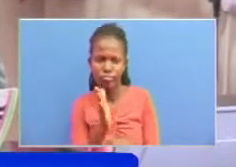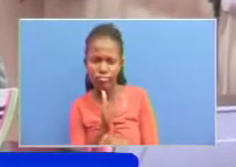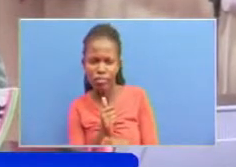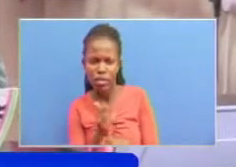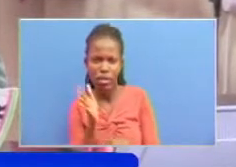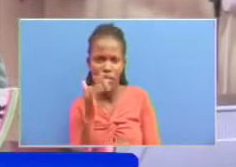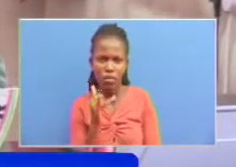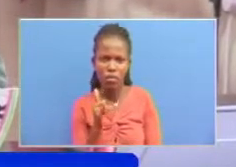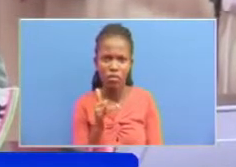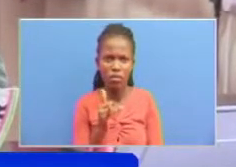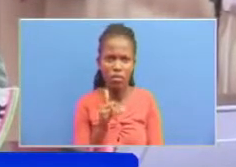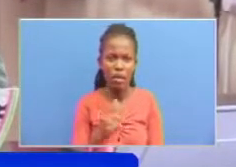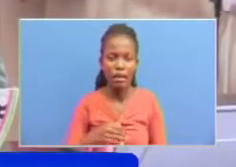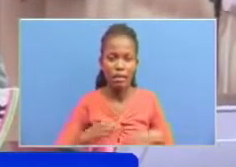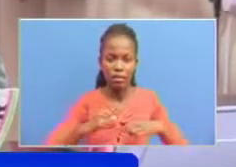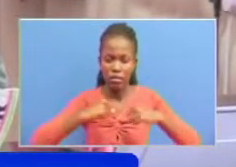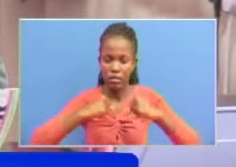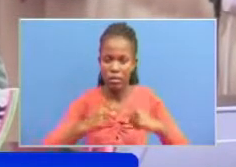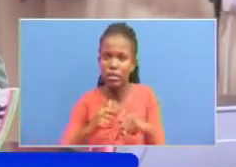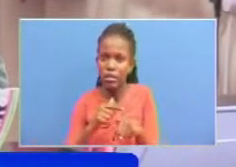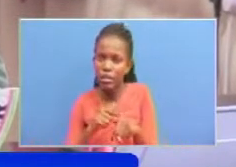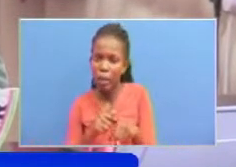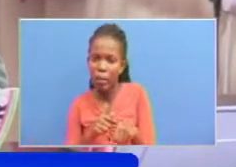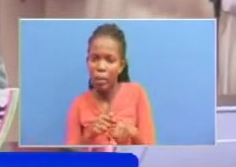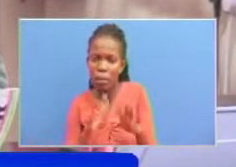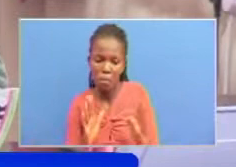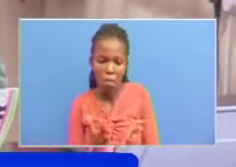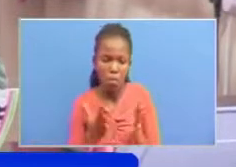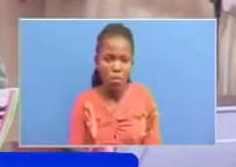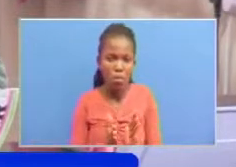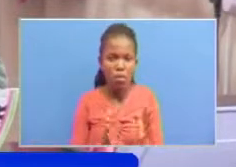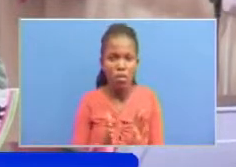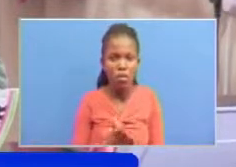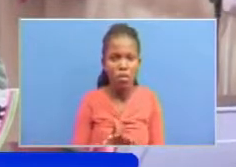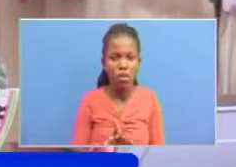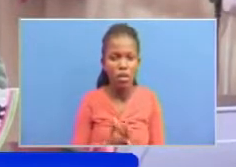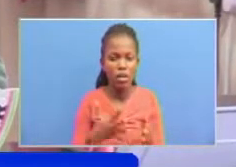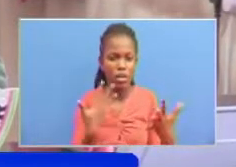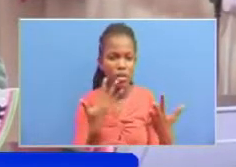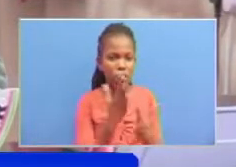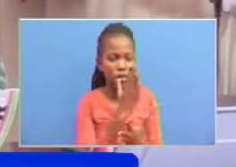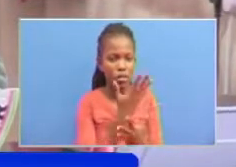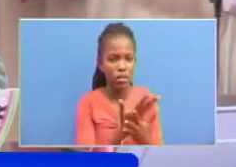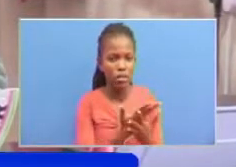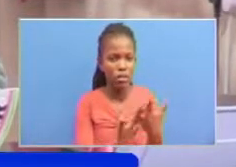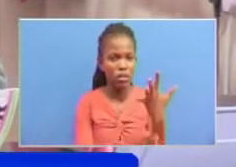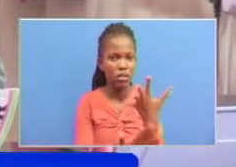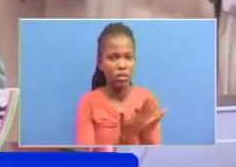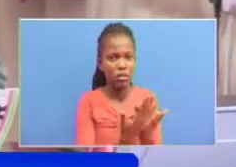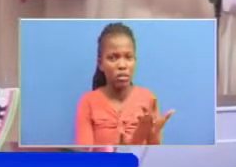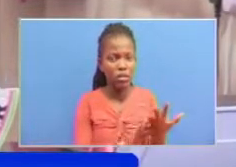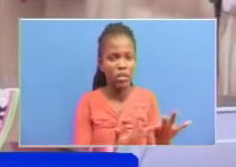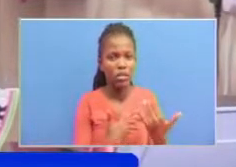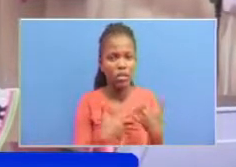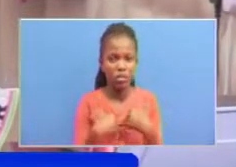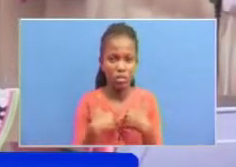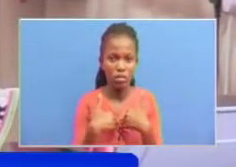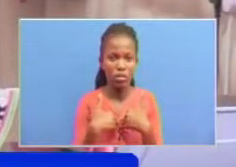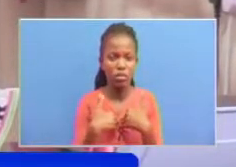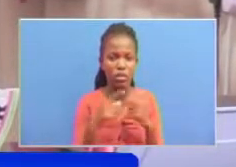because they are very energetic and when it comes to mobilization wako na network kali sana and I wish they use it for